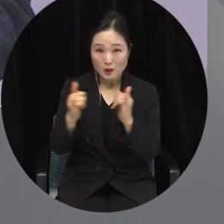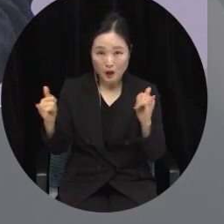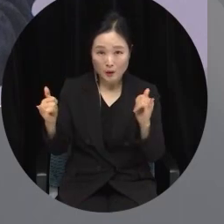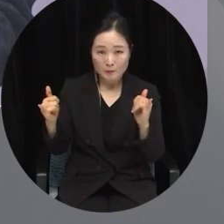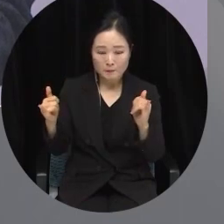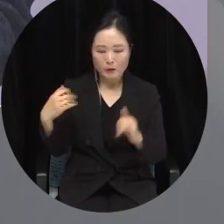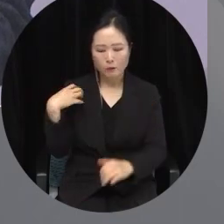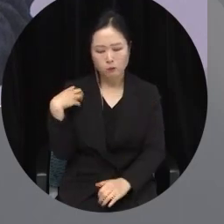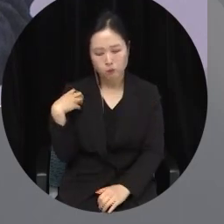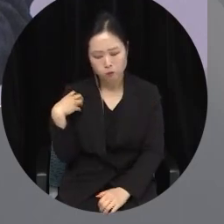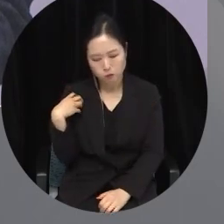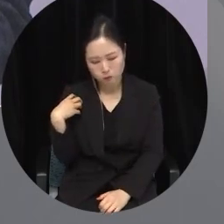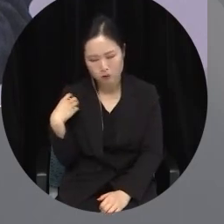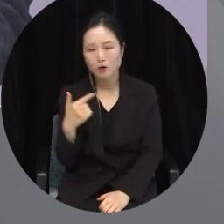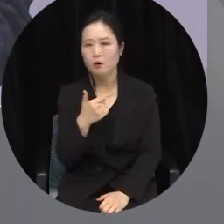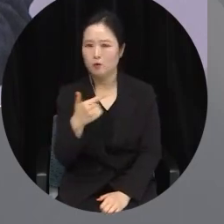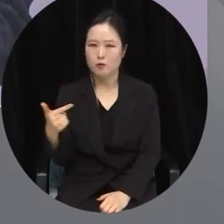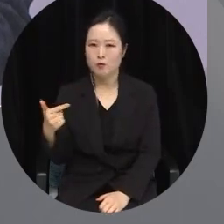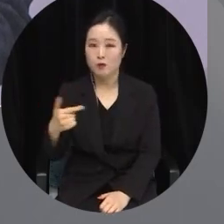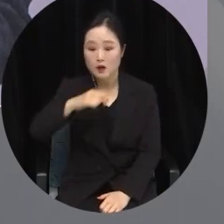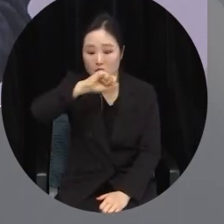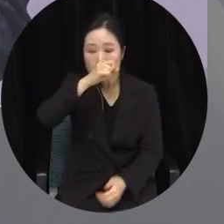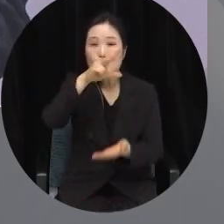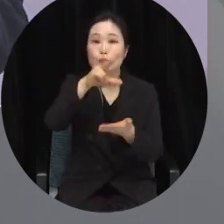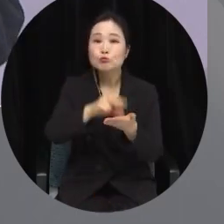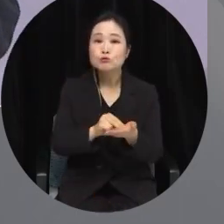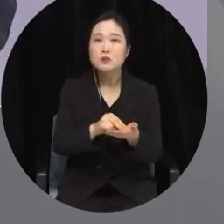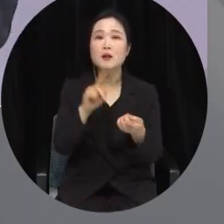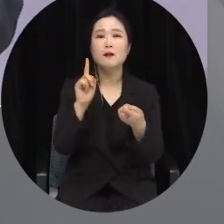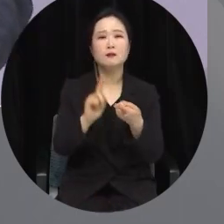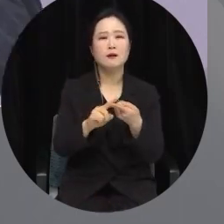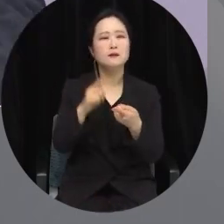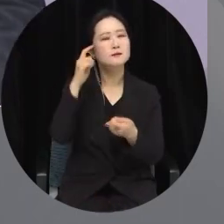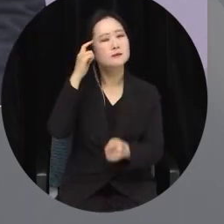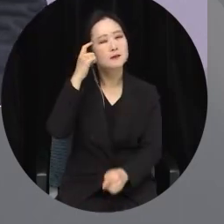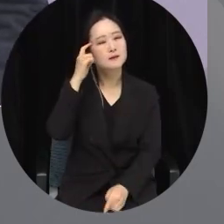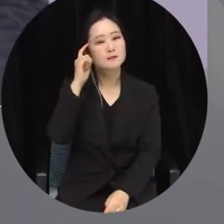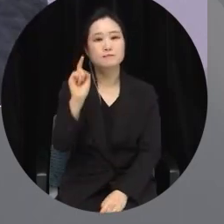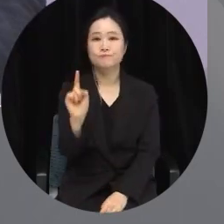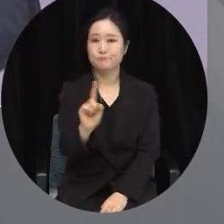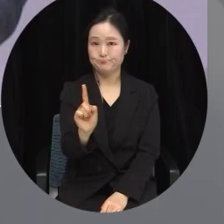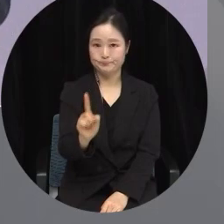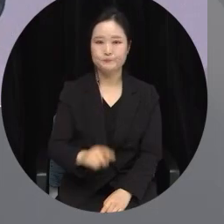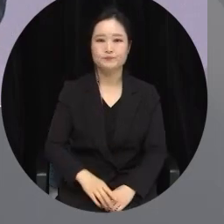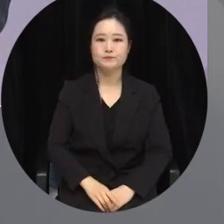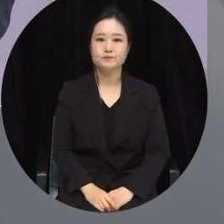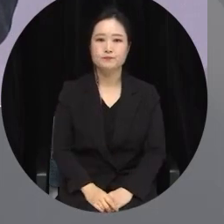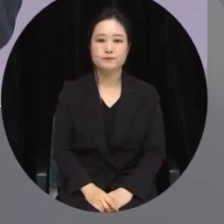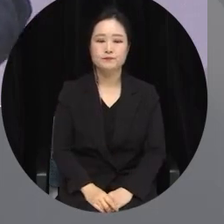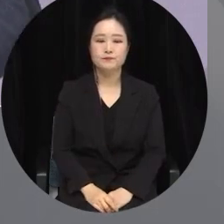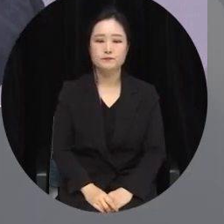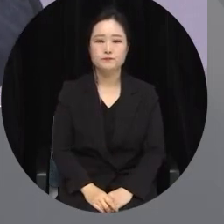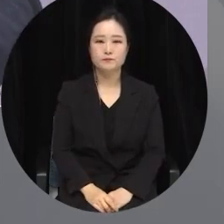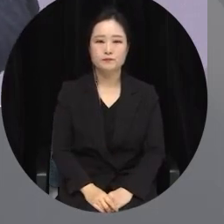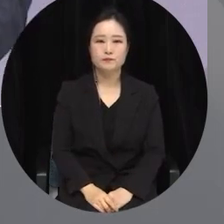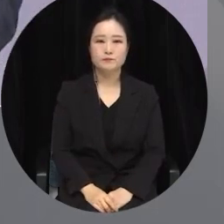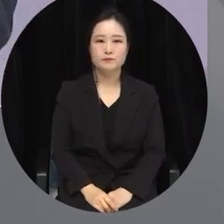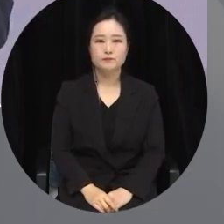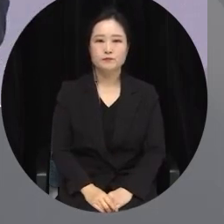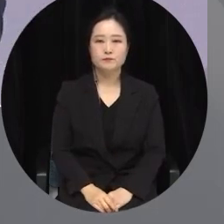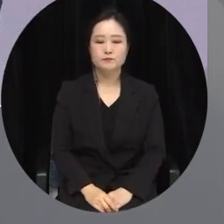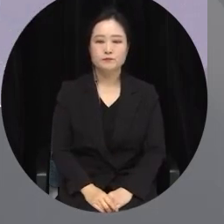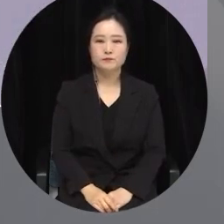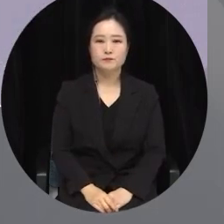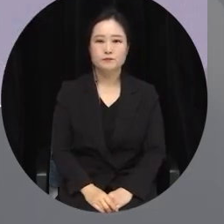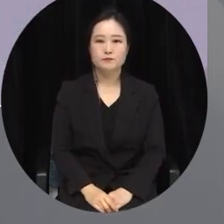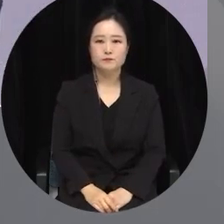있는 이러한 재원에 대해서 어떻게 판단하시고 계신지 여쭙겠습니다. 예,